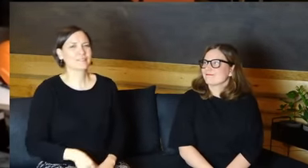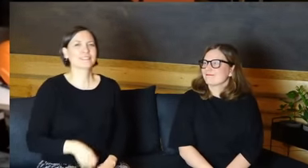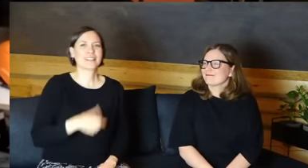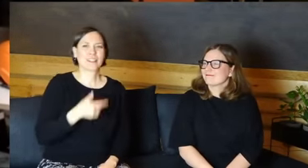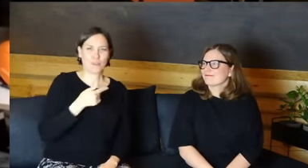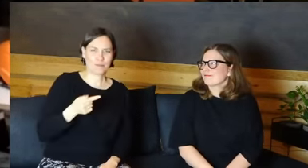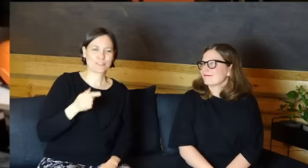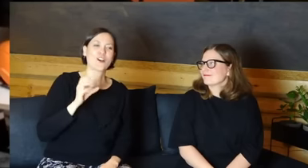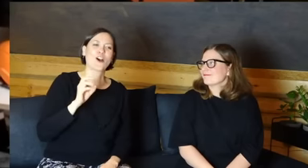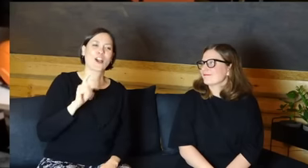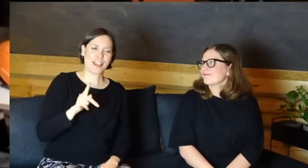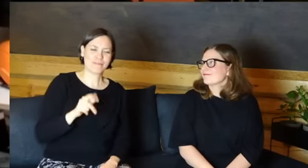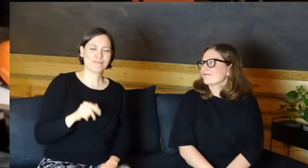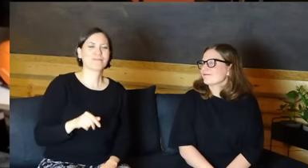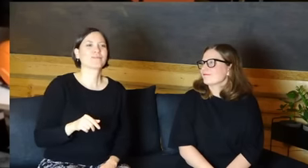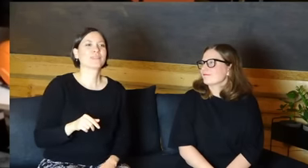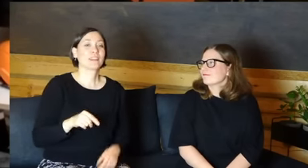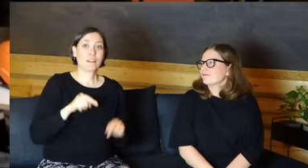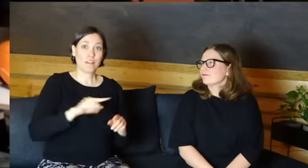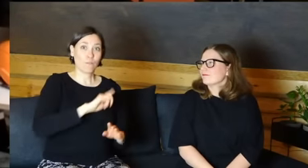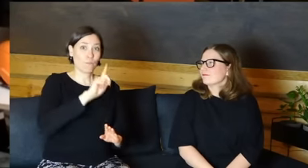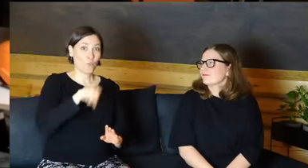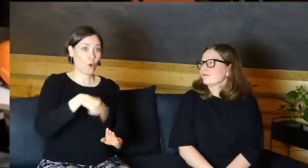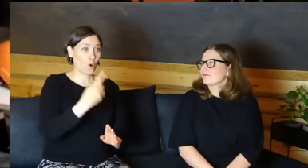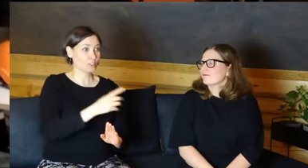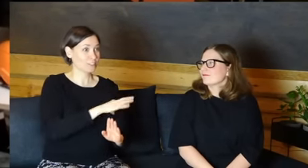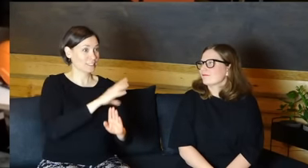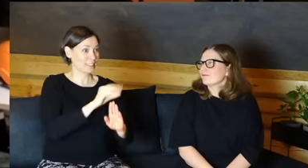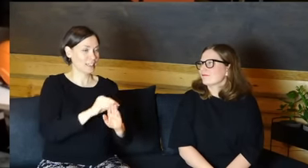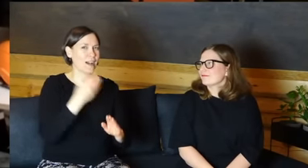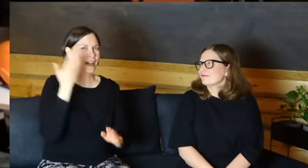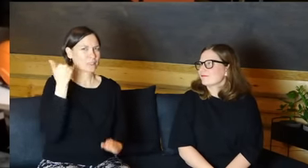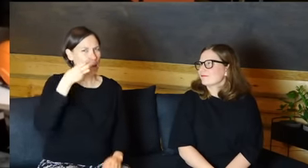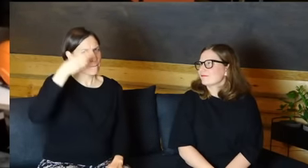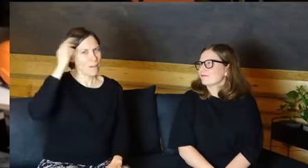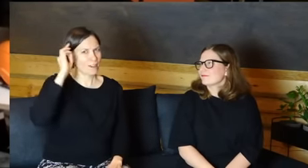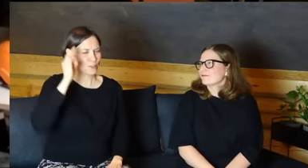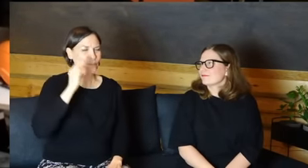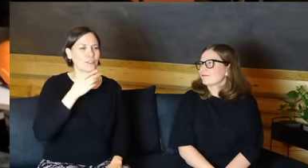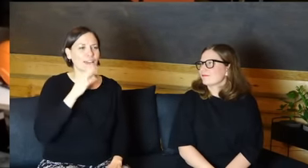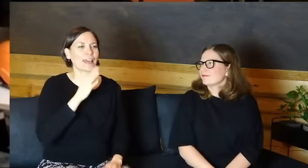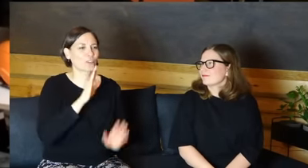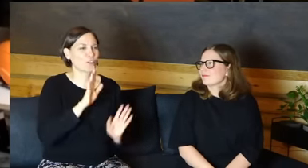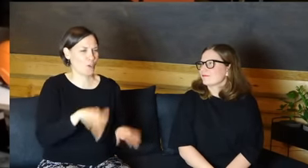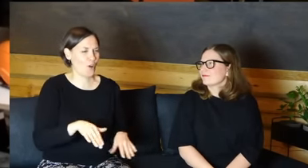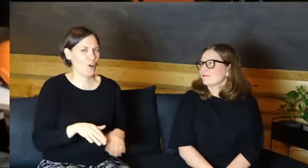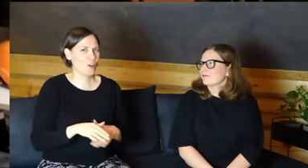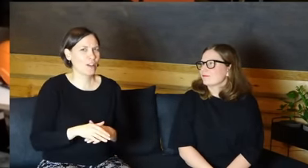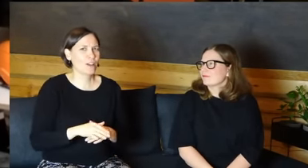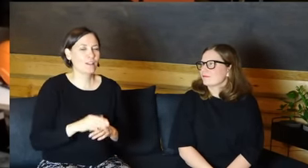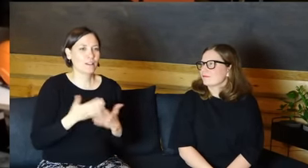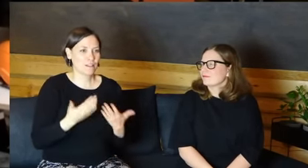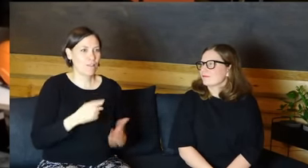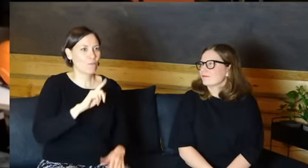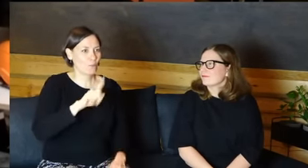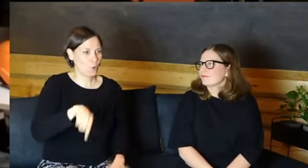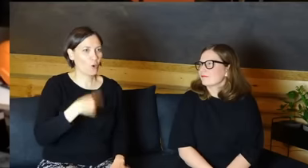Joo. No niin, tämä vuosi on tosiaan, niin kuin tuossa Markku alkupuheenvuorossa kertoi, niin on ollut kyllä